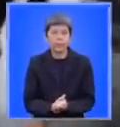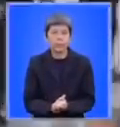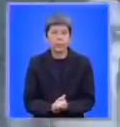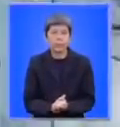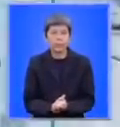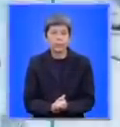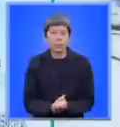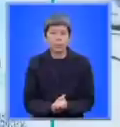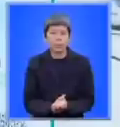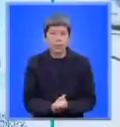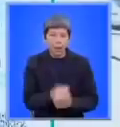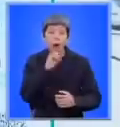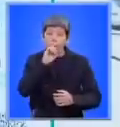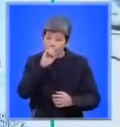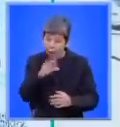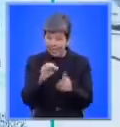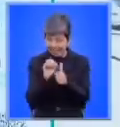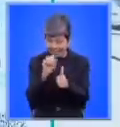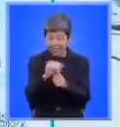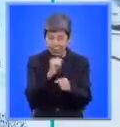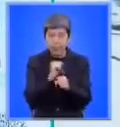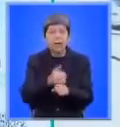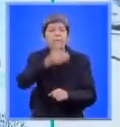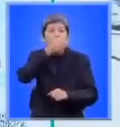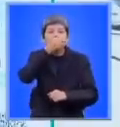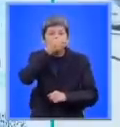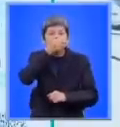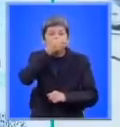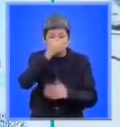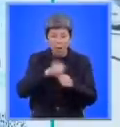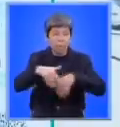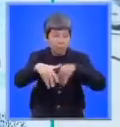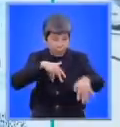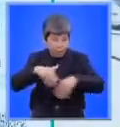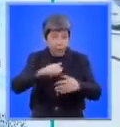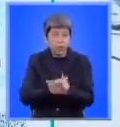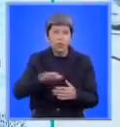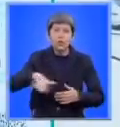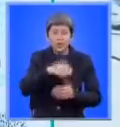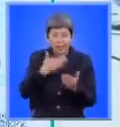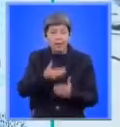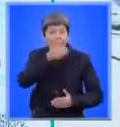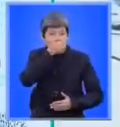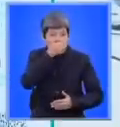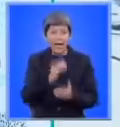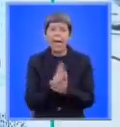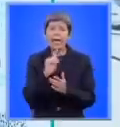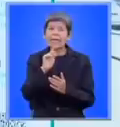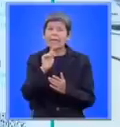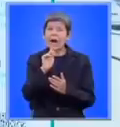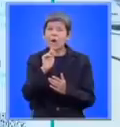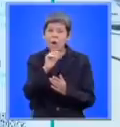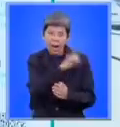สองท่านคะแล้วมาเน้นย้ำกันอีกสักครั้งนะคะสำหรับหน้ากากอนามัยสำหรับประชาชนทั่วไปที่จะใส่สีเขียวขาวค่ะอัน